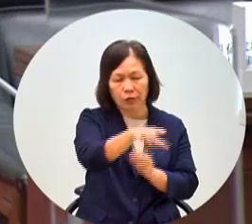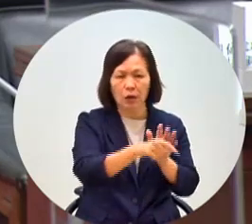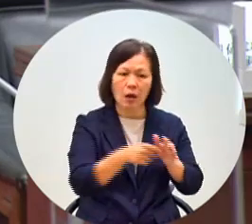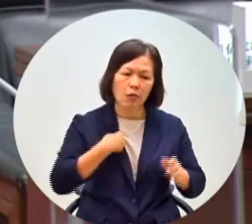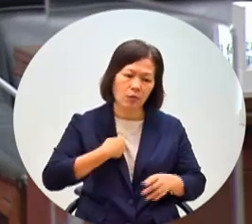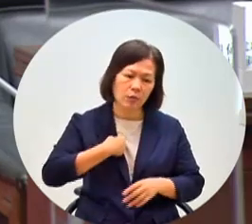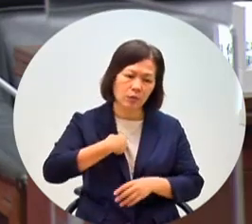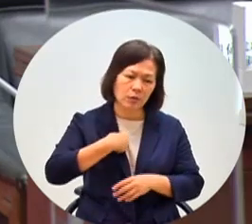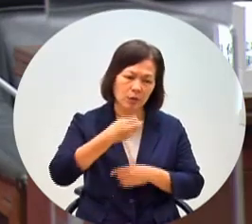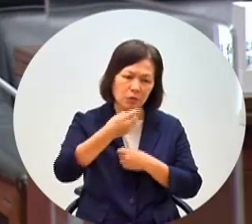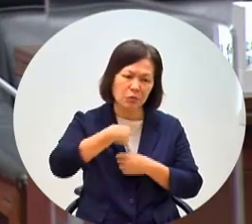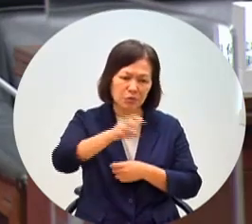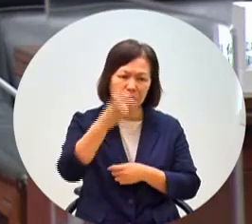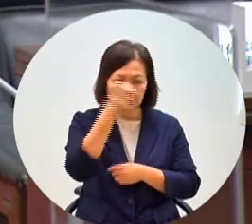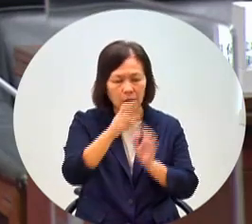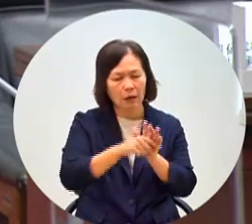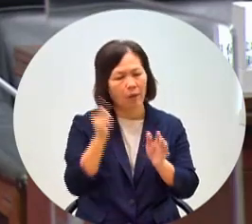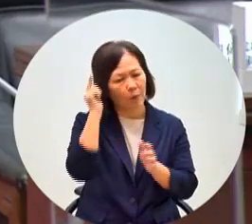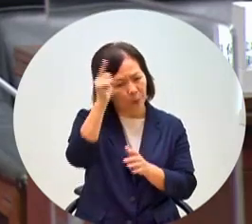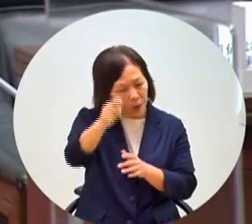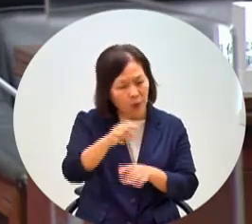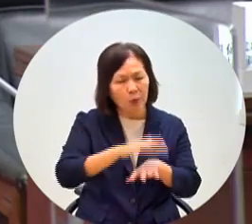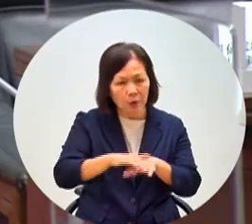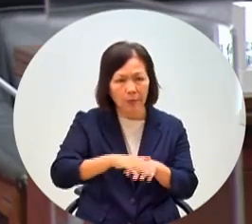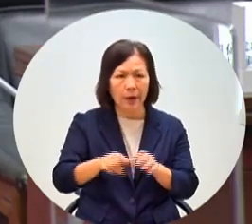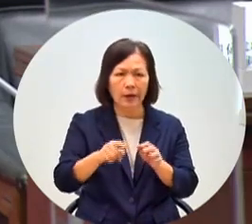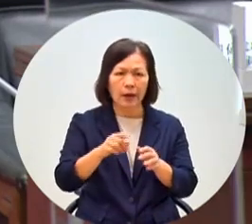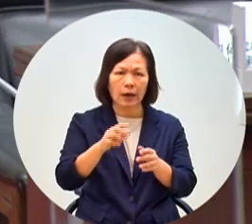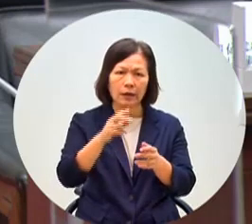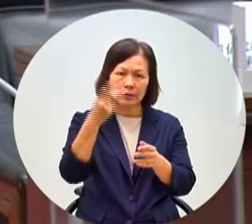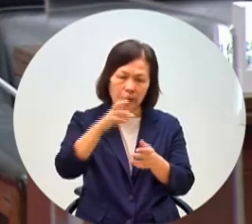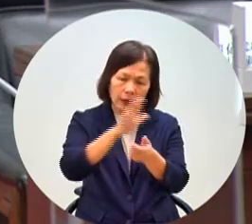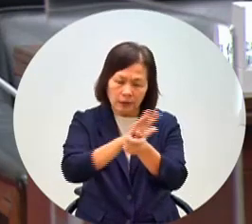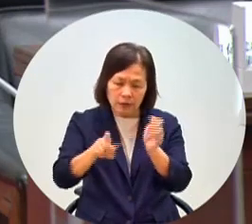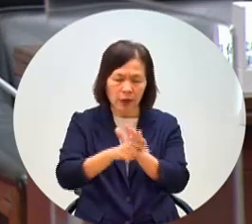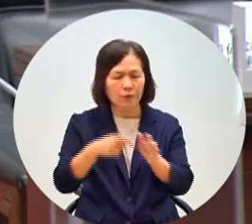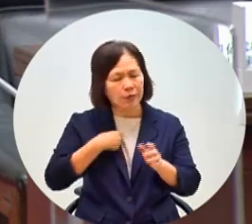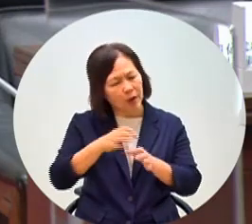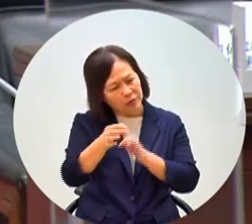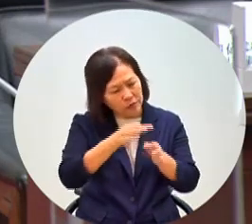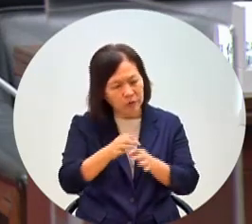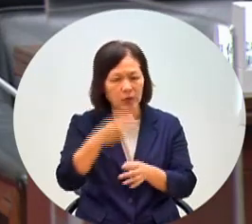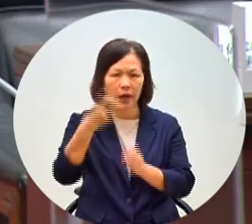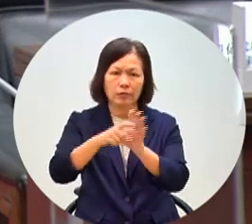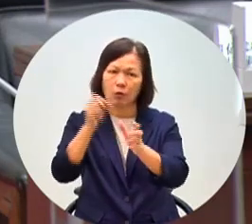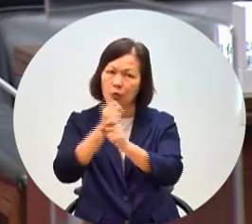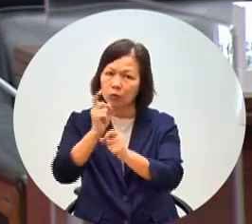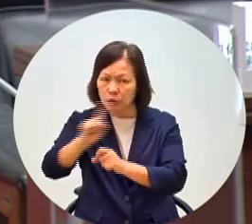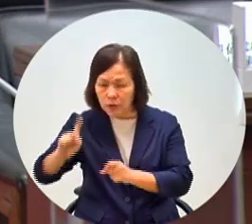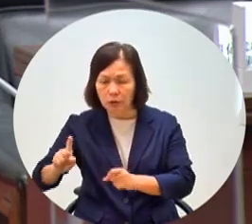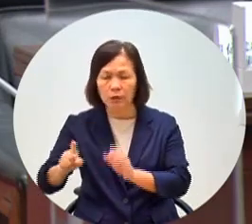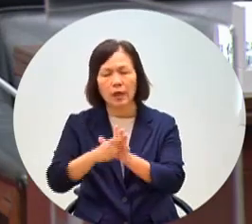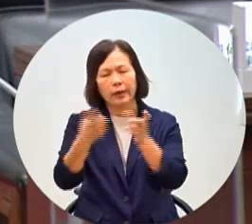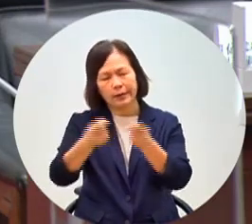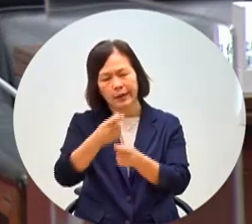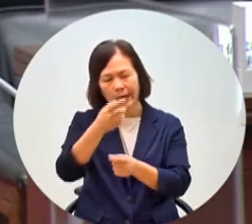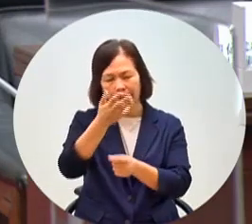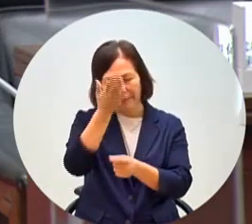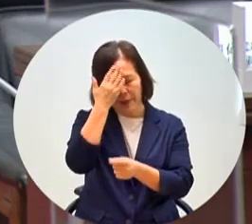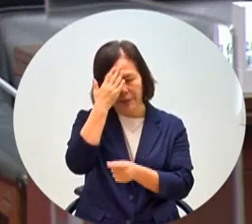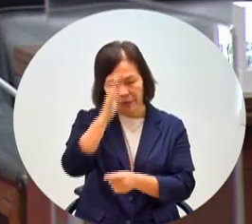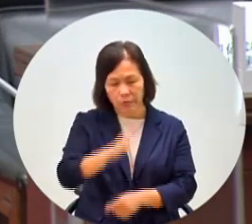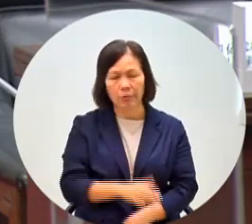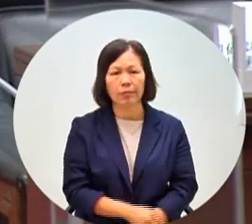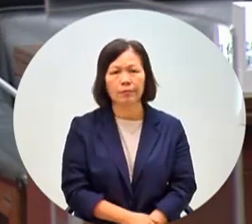PCR 也太远了，而且也会影响，有的时候可能会影响到哦，做生意也好啦，上班也好，这个都还蛮困难的。所以只